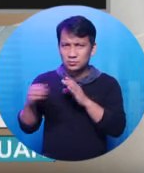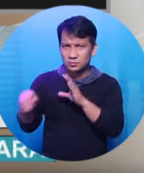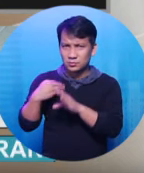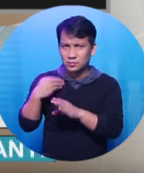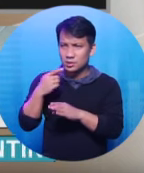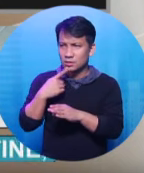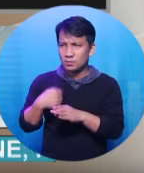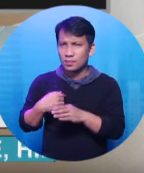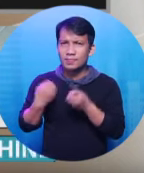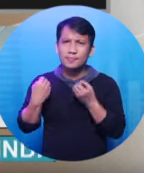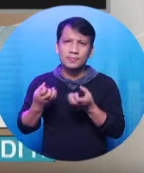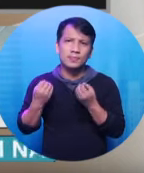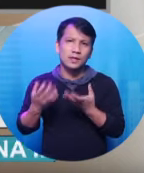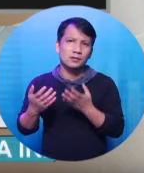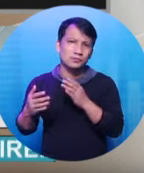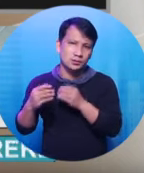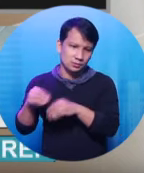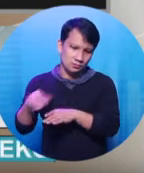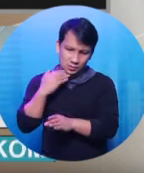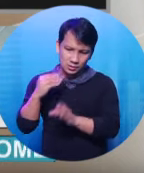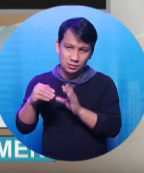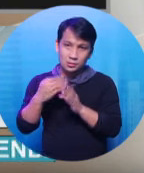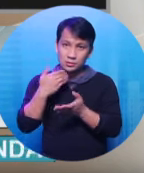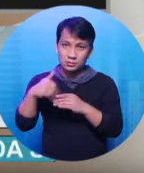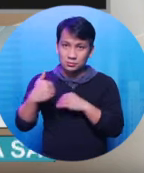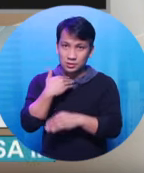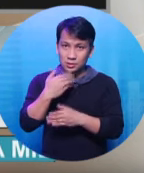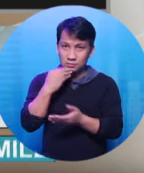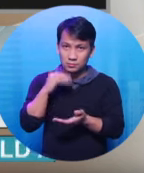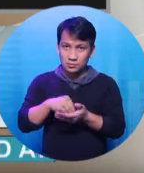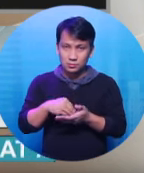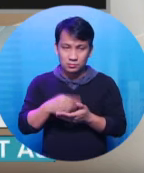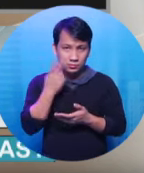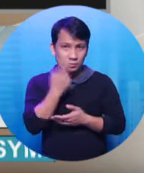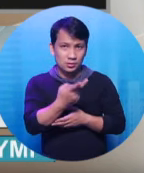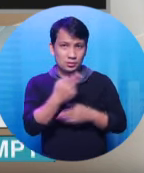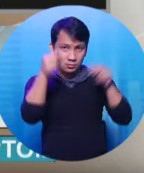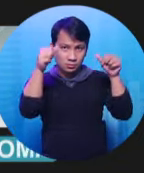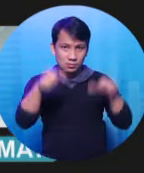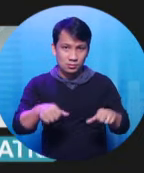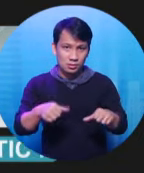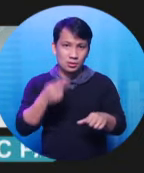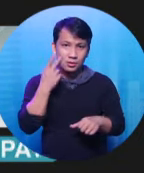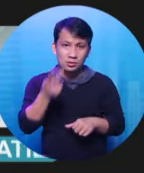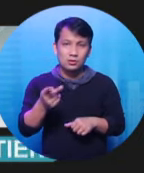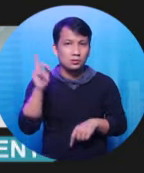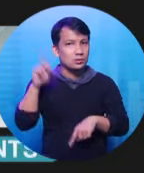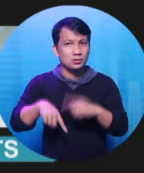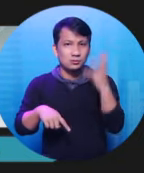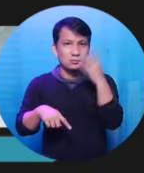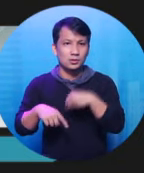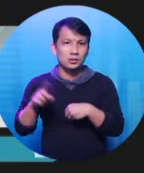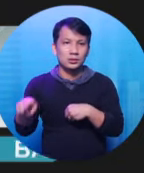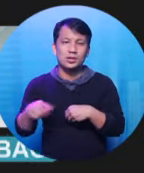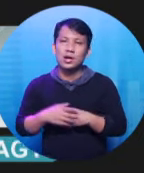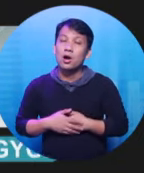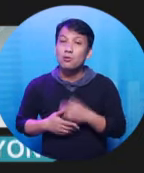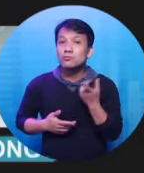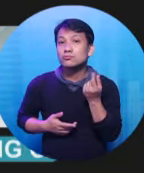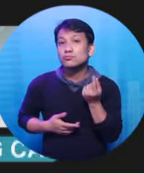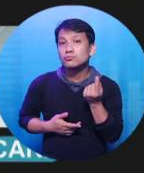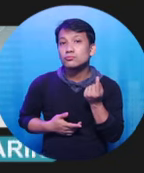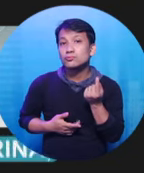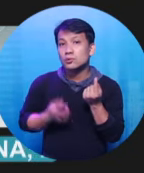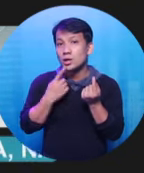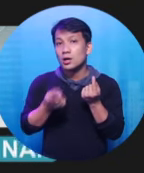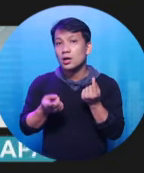akin, common friend namin, okay, na kung nakita ko daw ba yung post, gusto niya lang daw sabihin na hindi maganda yung joke. So ang ginawa ko, meron